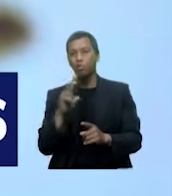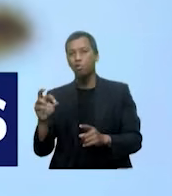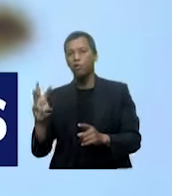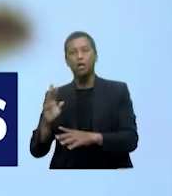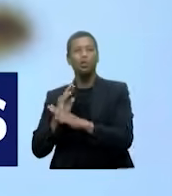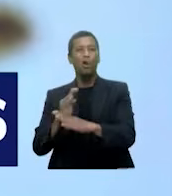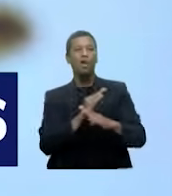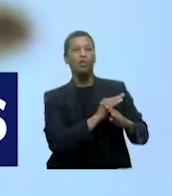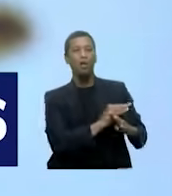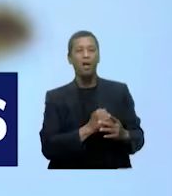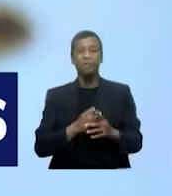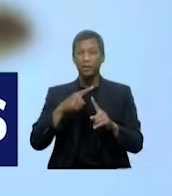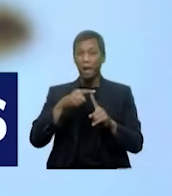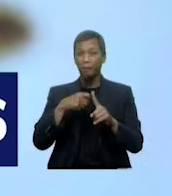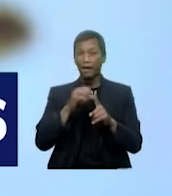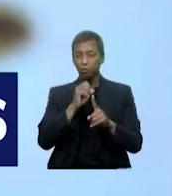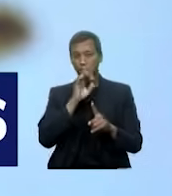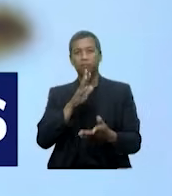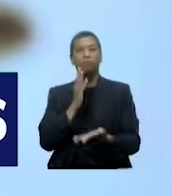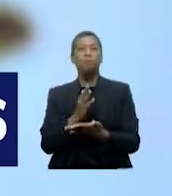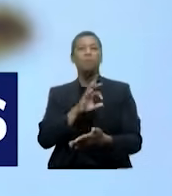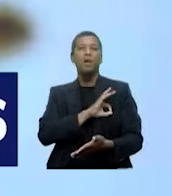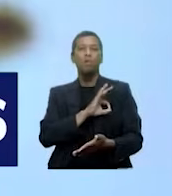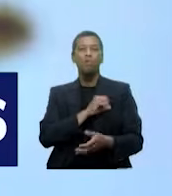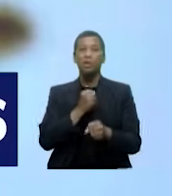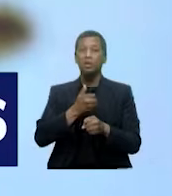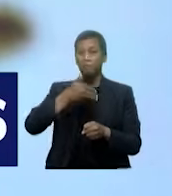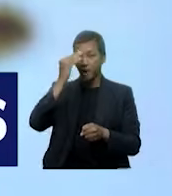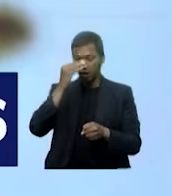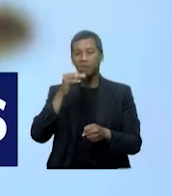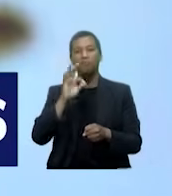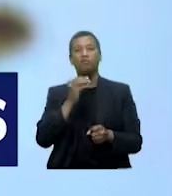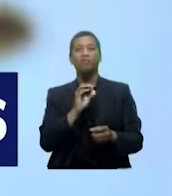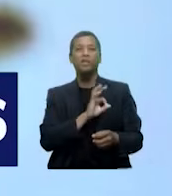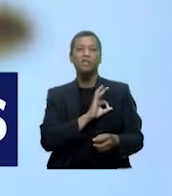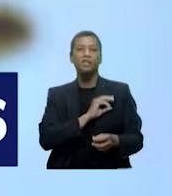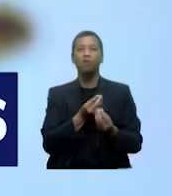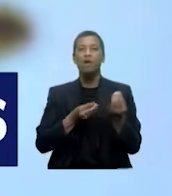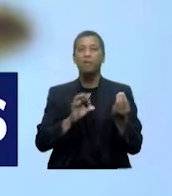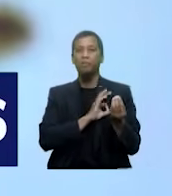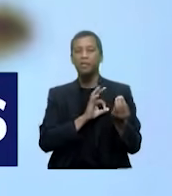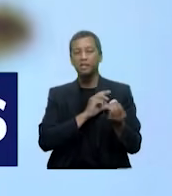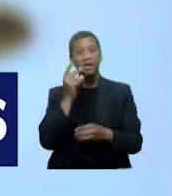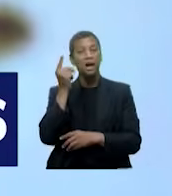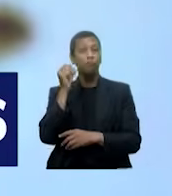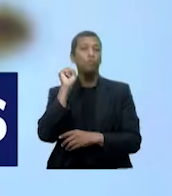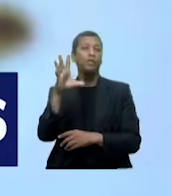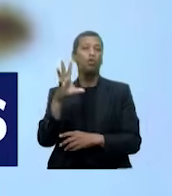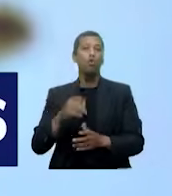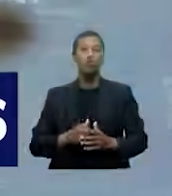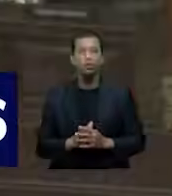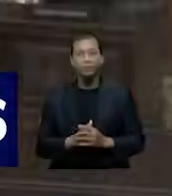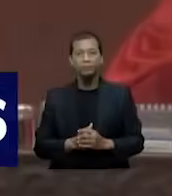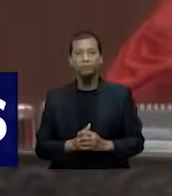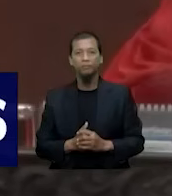RI akan menetapkan pasangan Prabowo Gibran sebagai Presiden dan Wakil Presiden terpilih Rabu besok di gedung KPU.